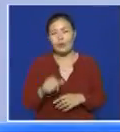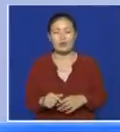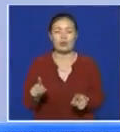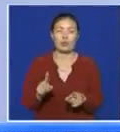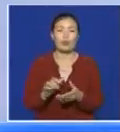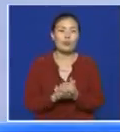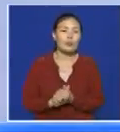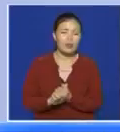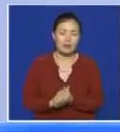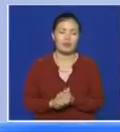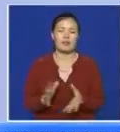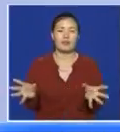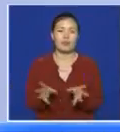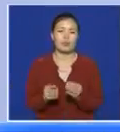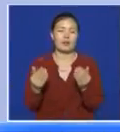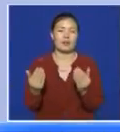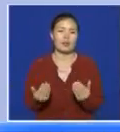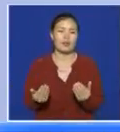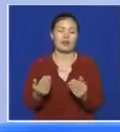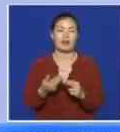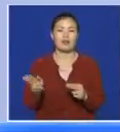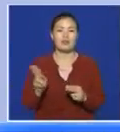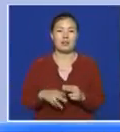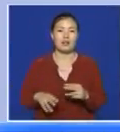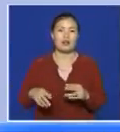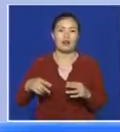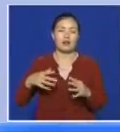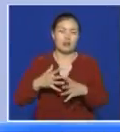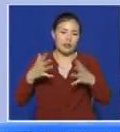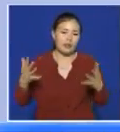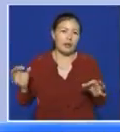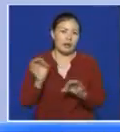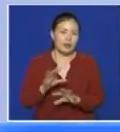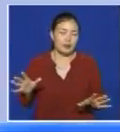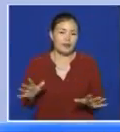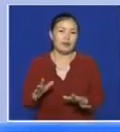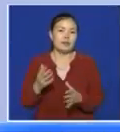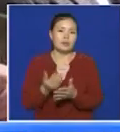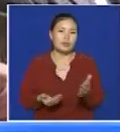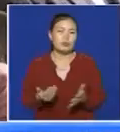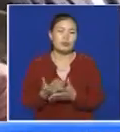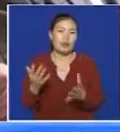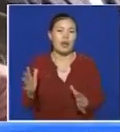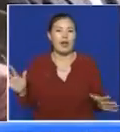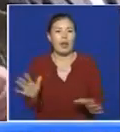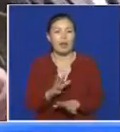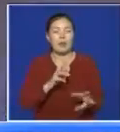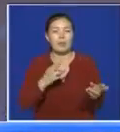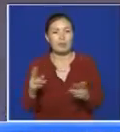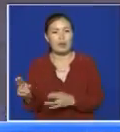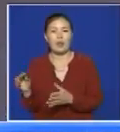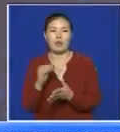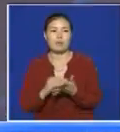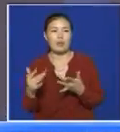анық. Бірлік пен ынтымақты алмайтын қамалы шықпайтын шыны, аспайтын асуы да жоқ. Ән мен би, күй мен